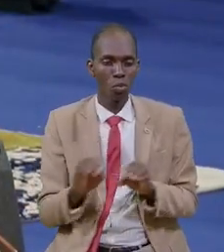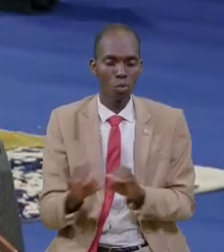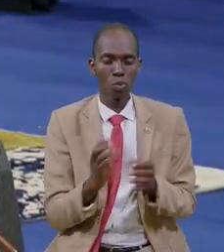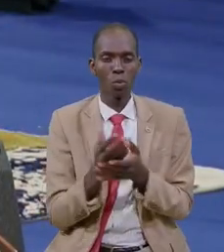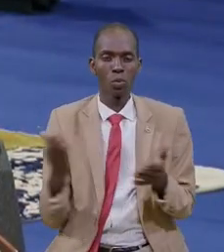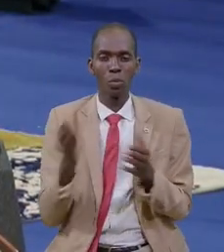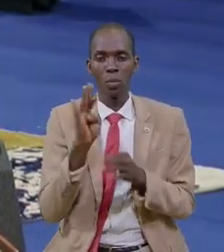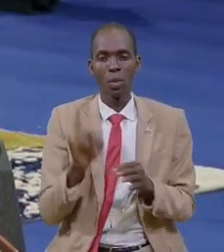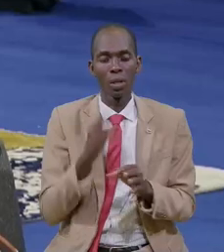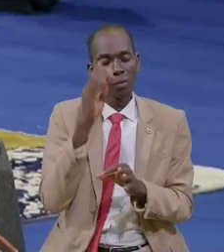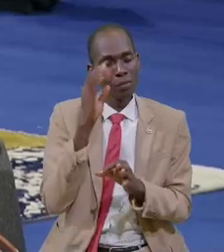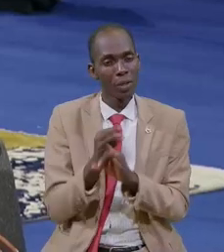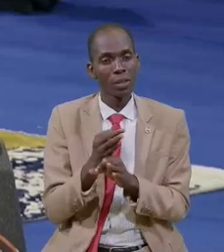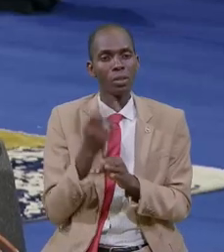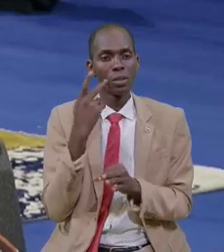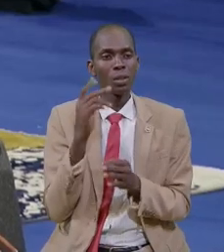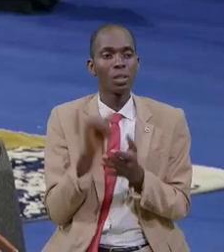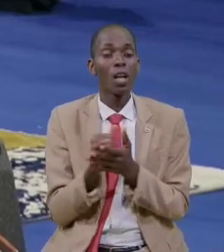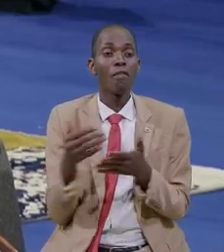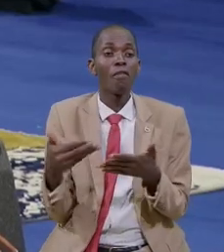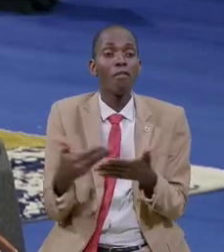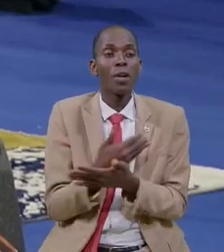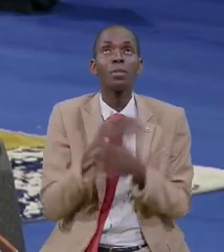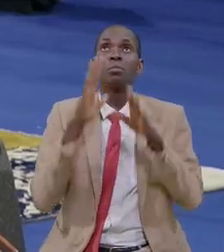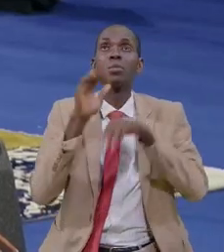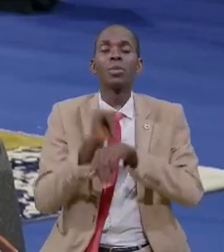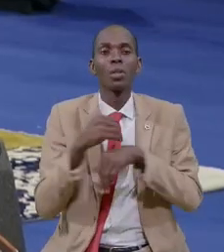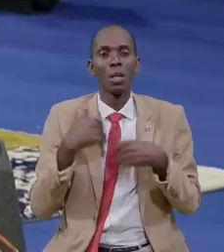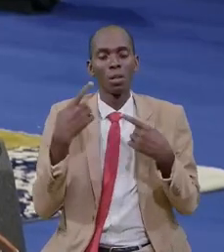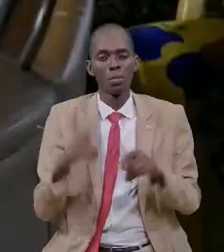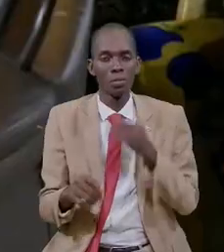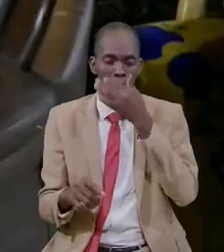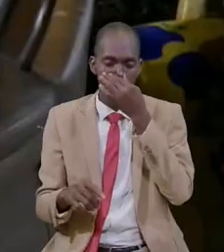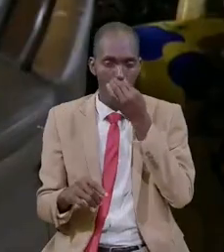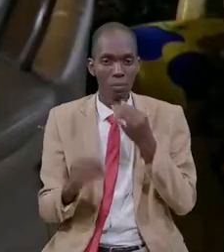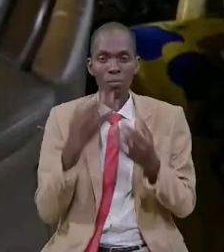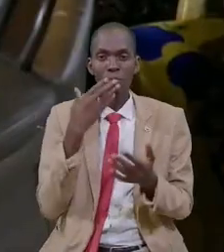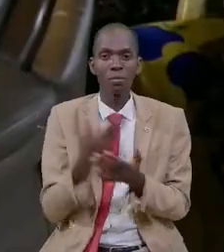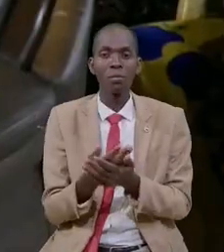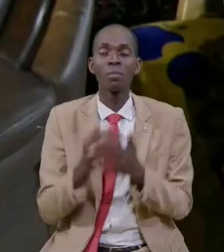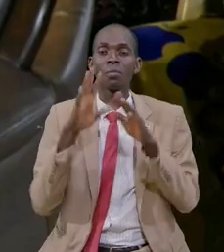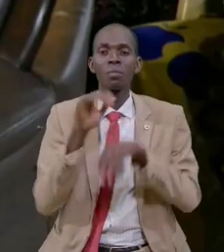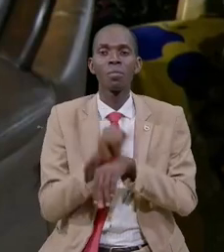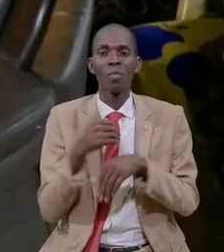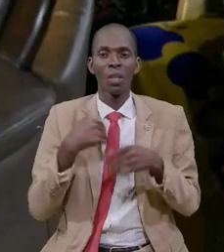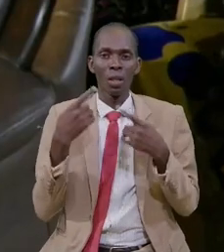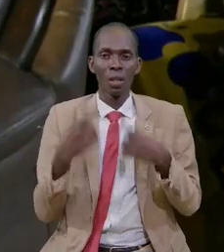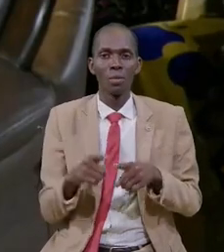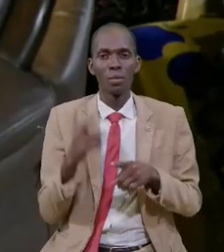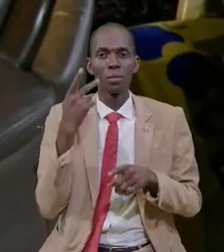miracle. Miracle, frère. Bon miracle. C'est ce que